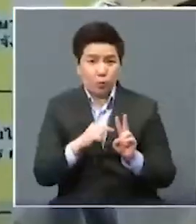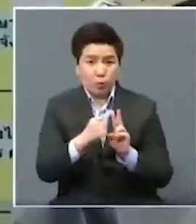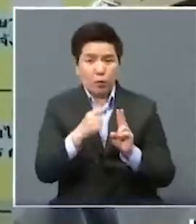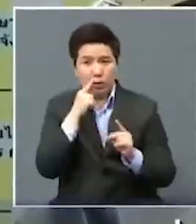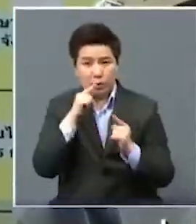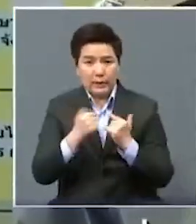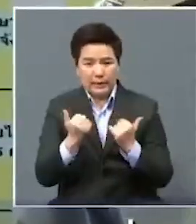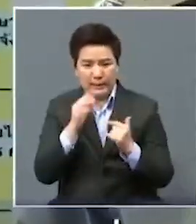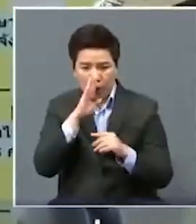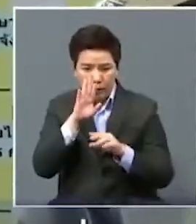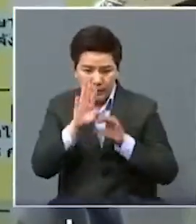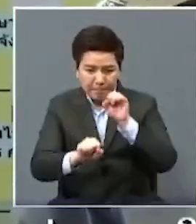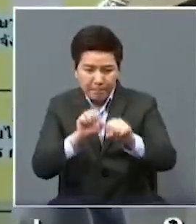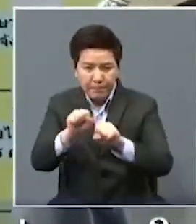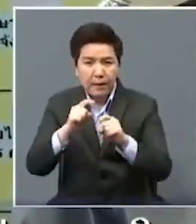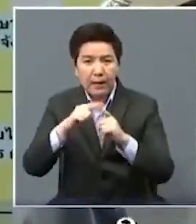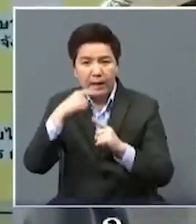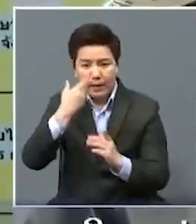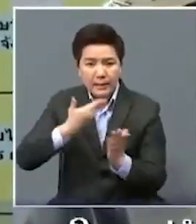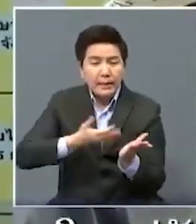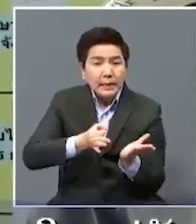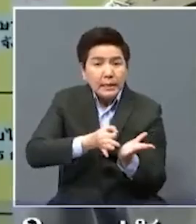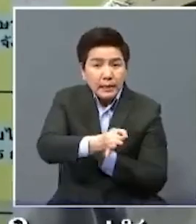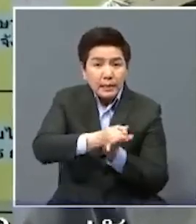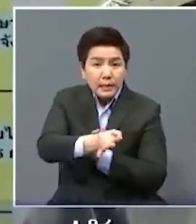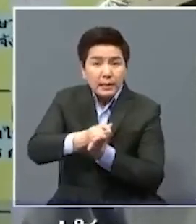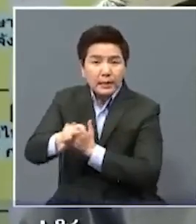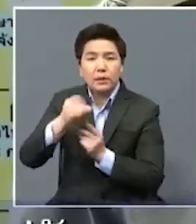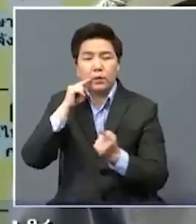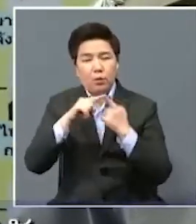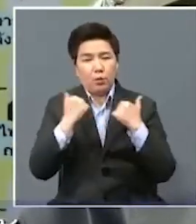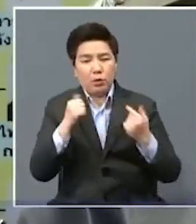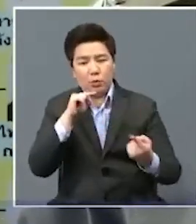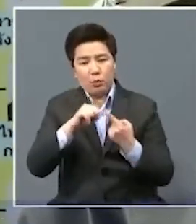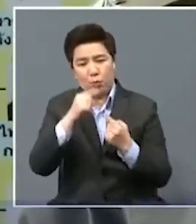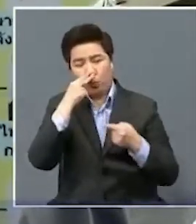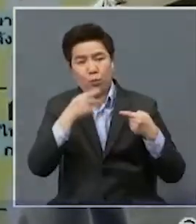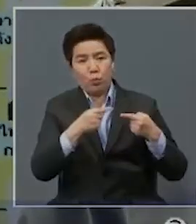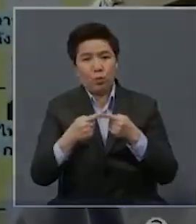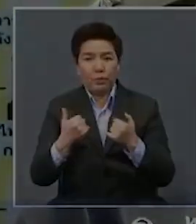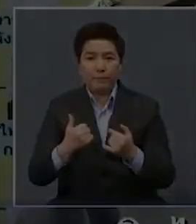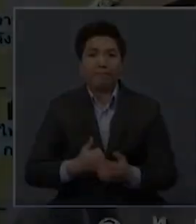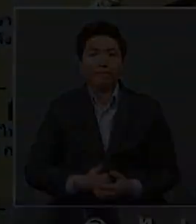พร้อมทั้งกำลังขยายผลหาตัวผู้ซื้อคลิปมาดำเนินคดีตามกฎหมายต่อไปค่ะ